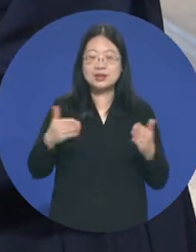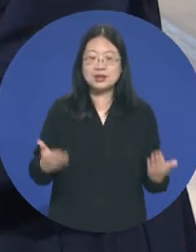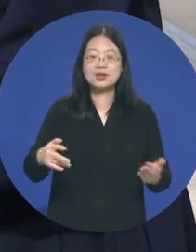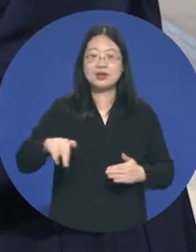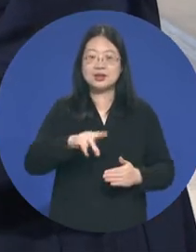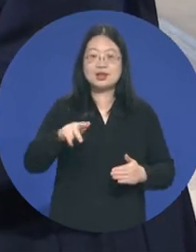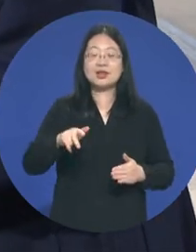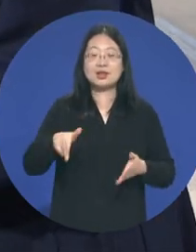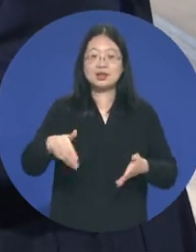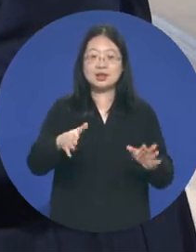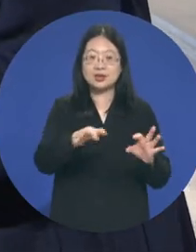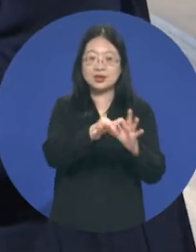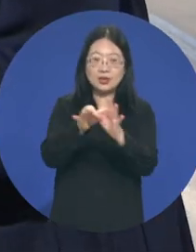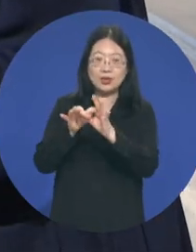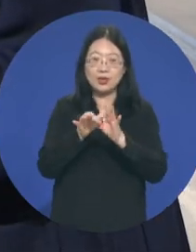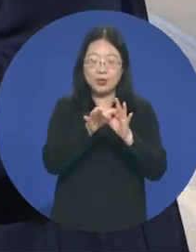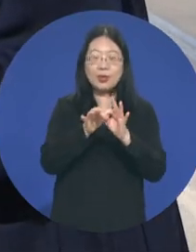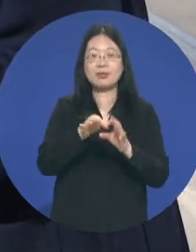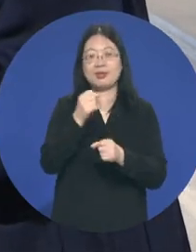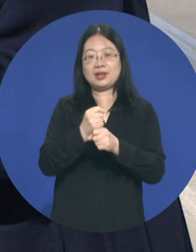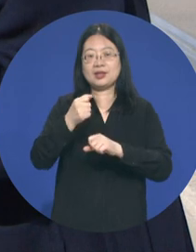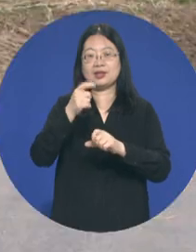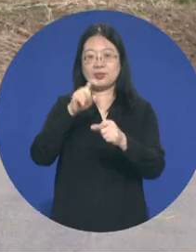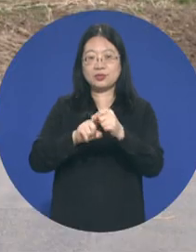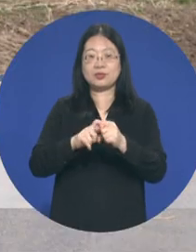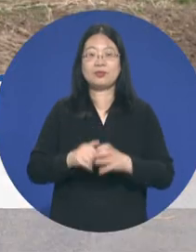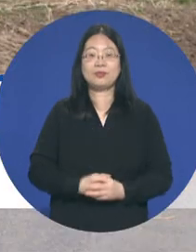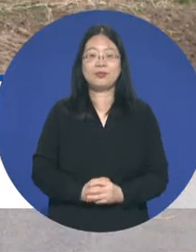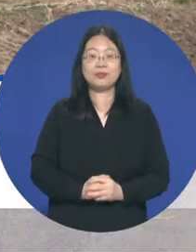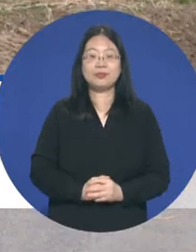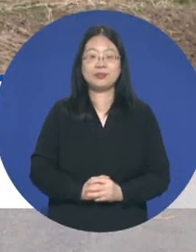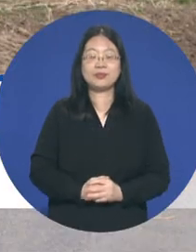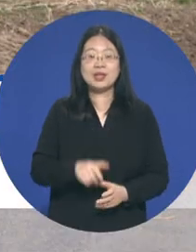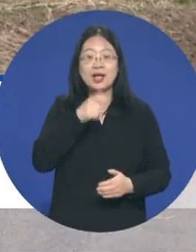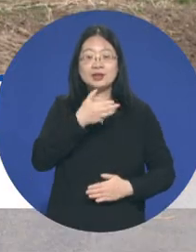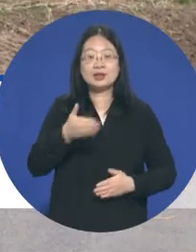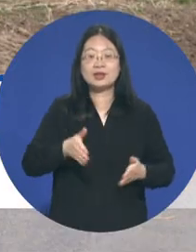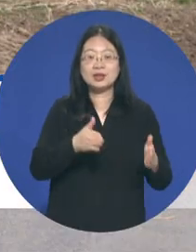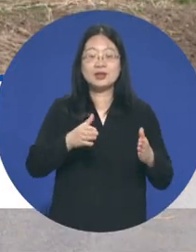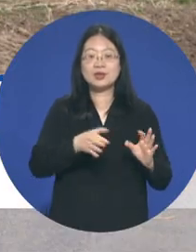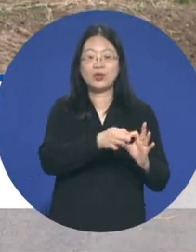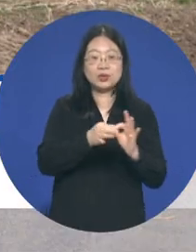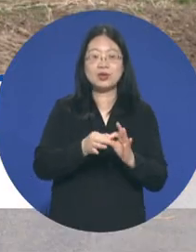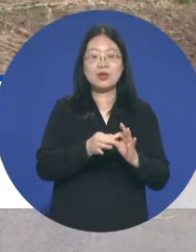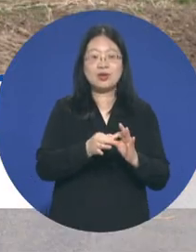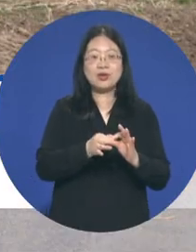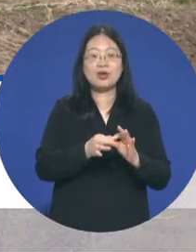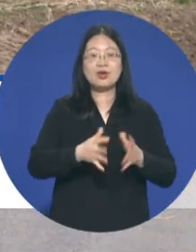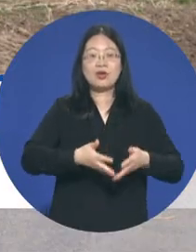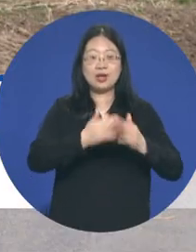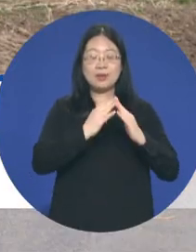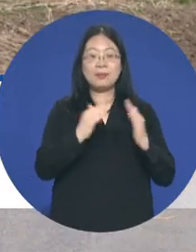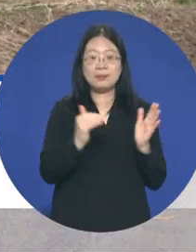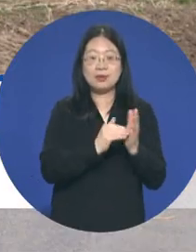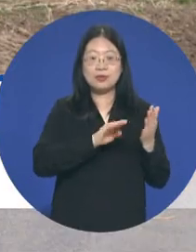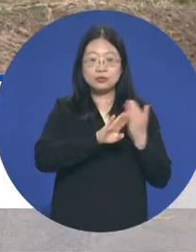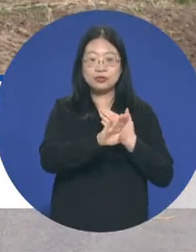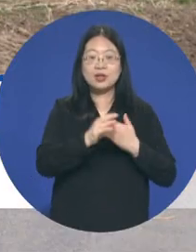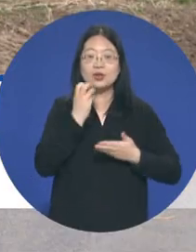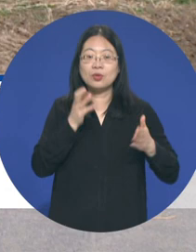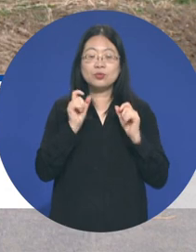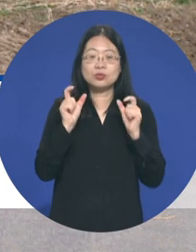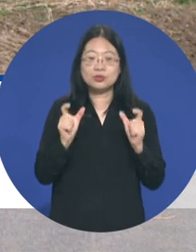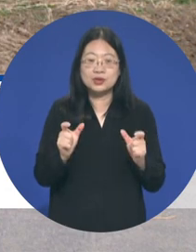연속성을 가진 하천으로 만드는 것이 핵심입니다 하천길 연결 사업이 완료되면 경기북부 지역을 잇는